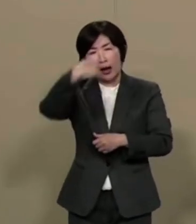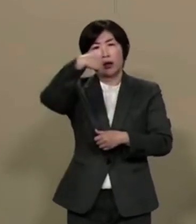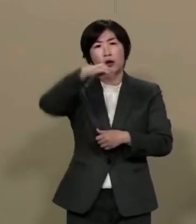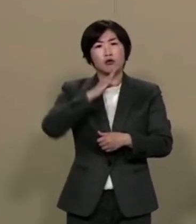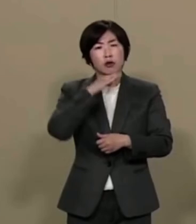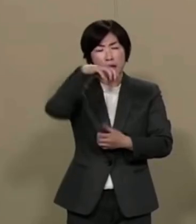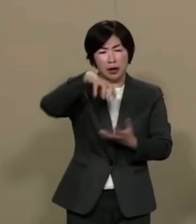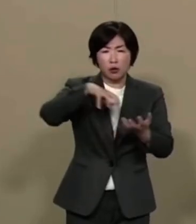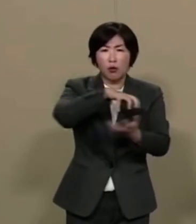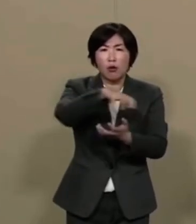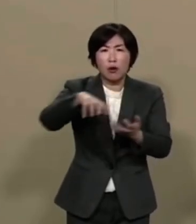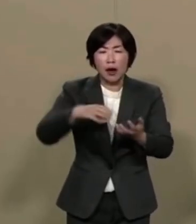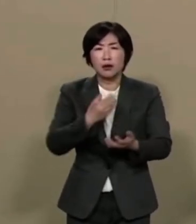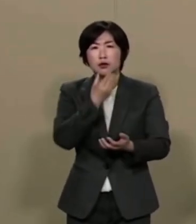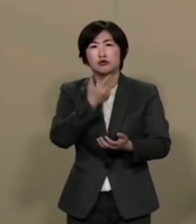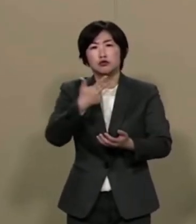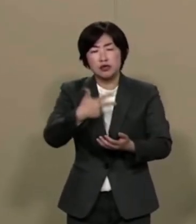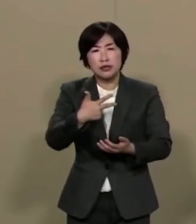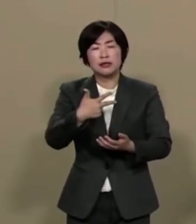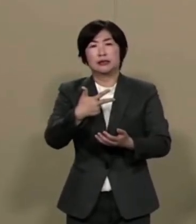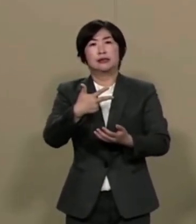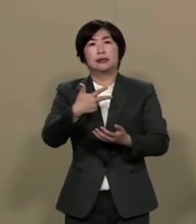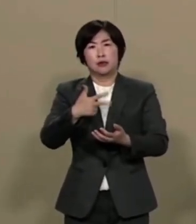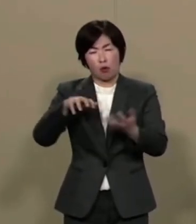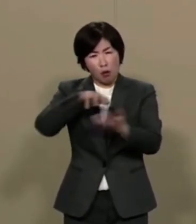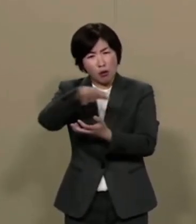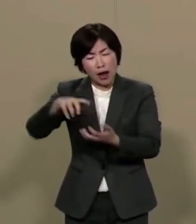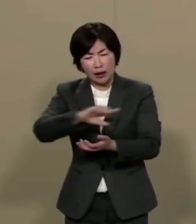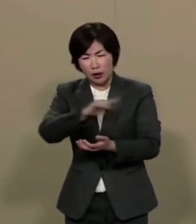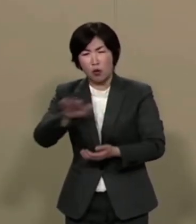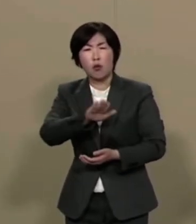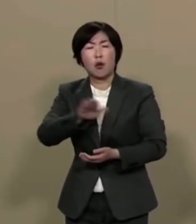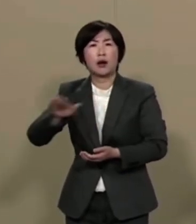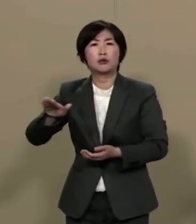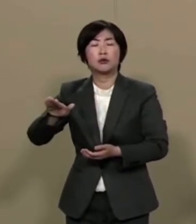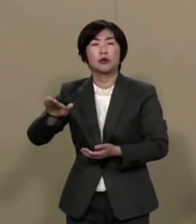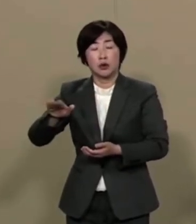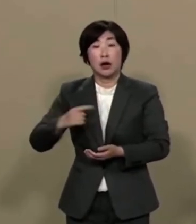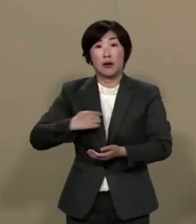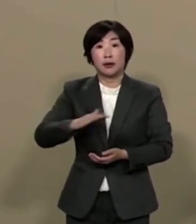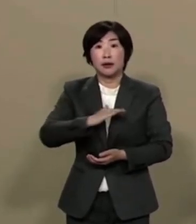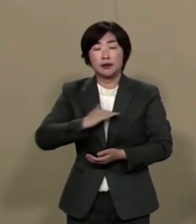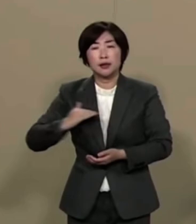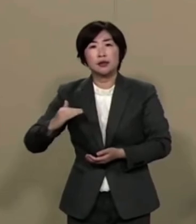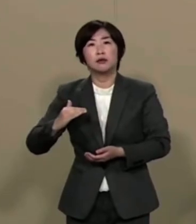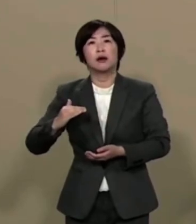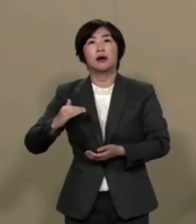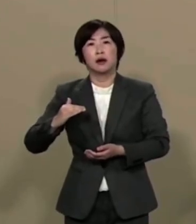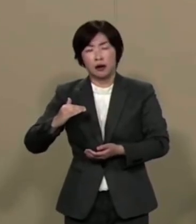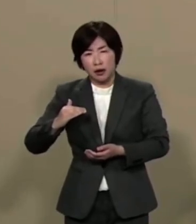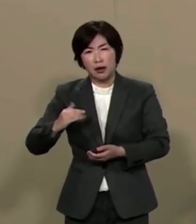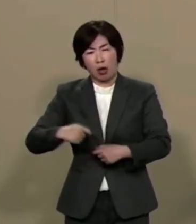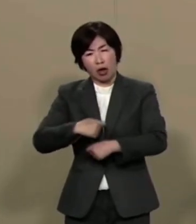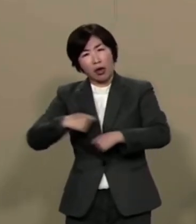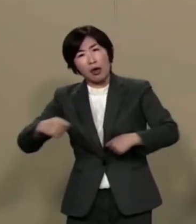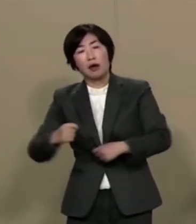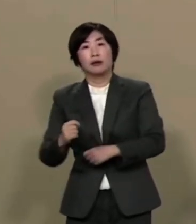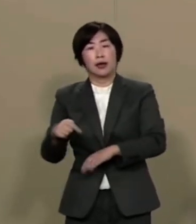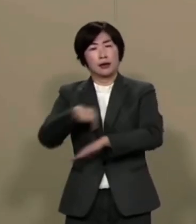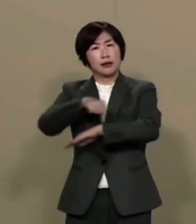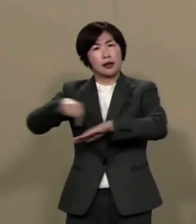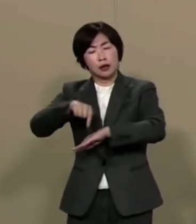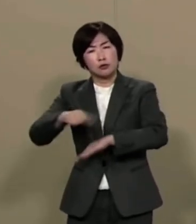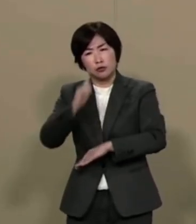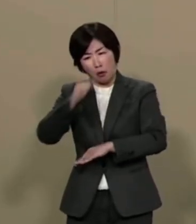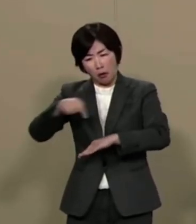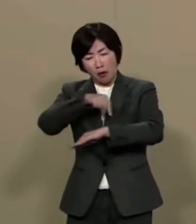混乱えさらに福祉の直りまそれ以外にも色々あるんですが私たちはこういうその野方な移民政策を見直して